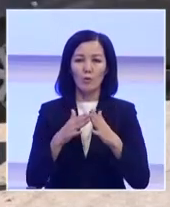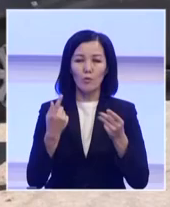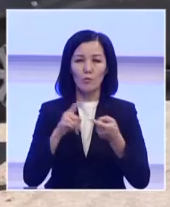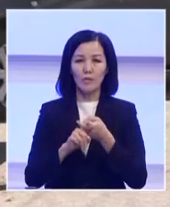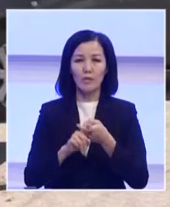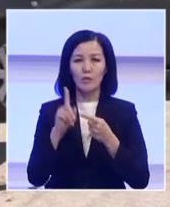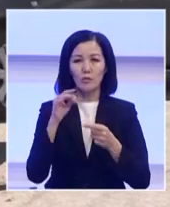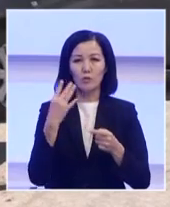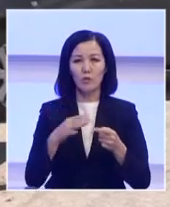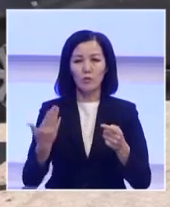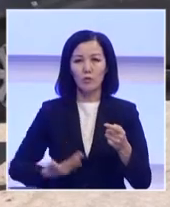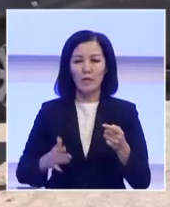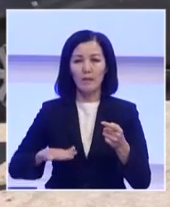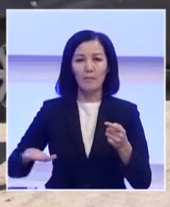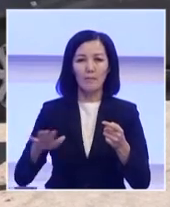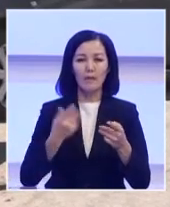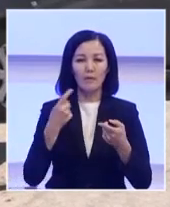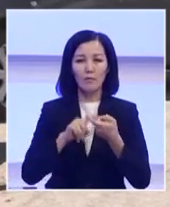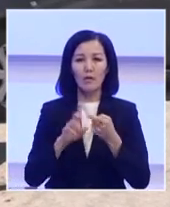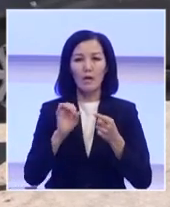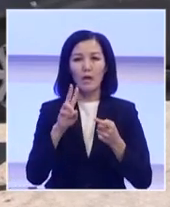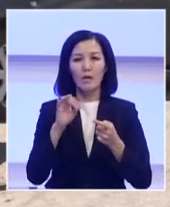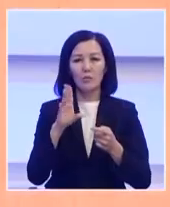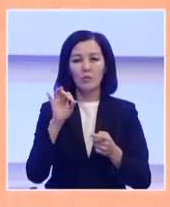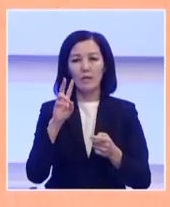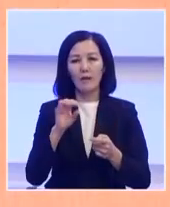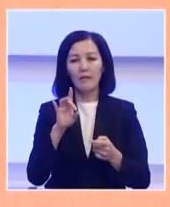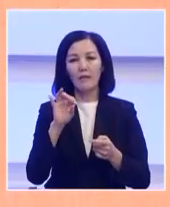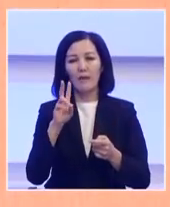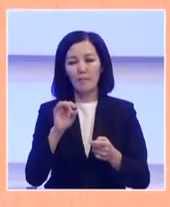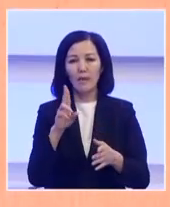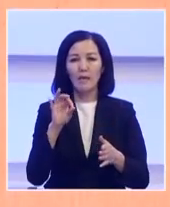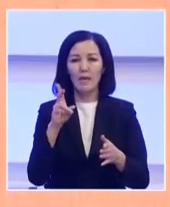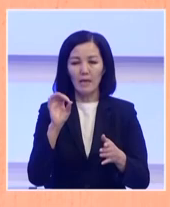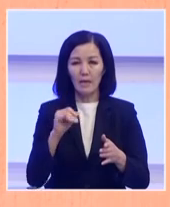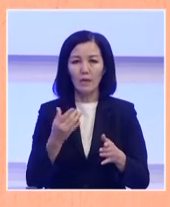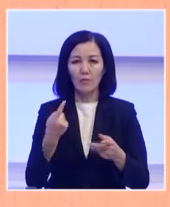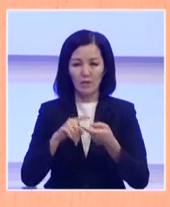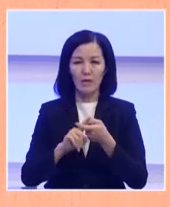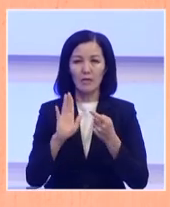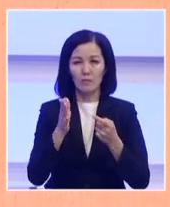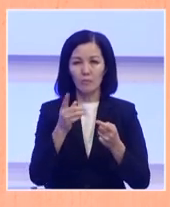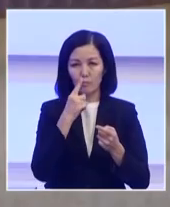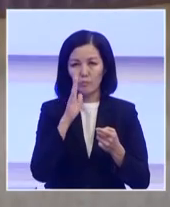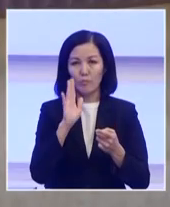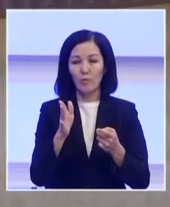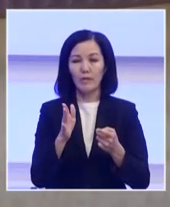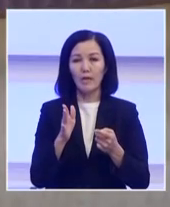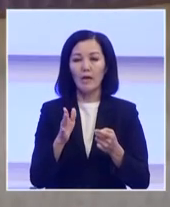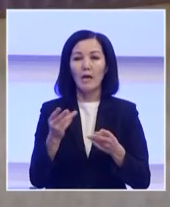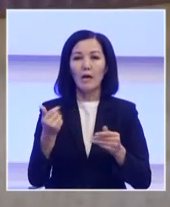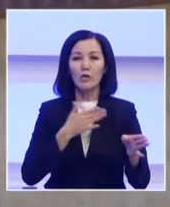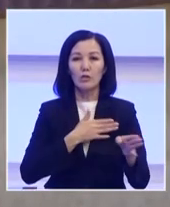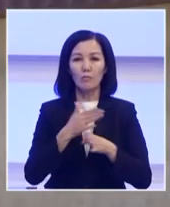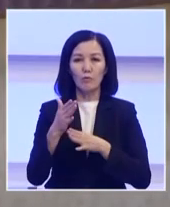144 елді мекен қызығын көріп отыр. Ақсу, Сарқан, Алакөл, Райымбек, Кеген ауданына да жетер күн алыс емес. Тиісті қаржы